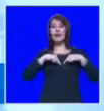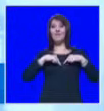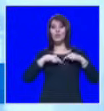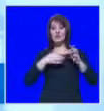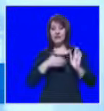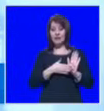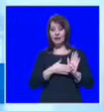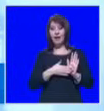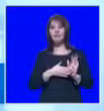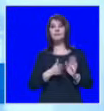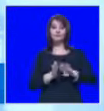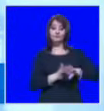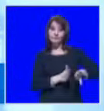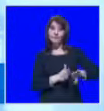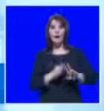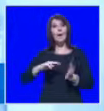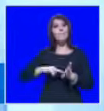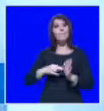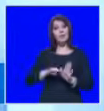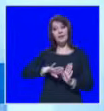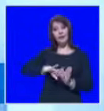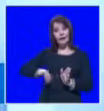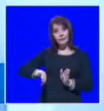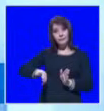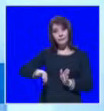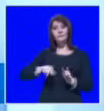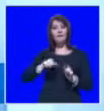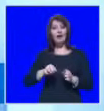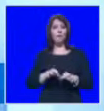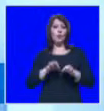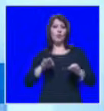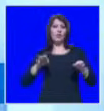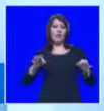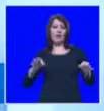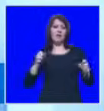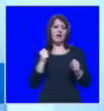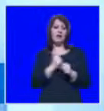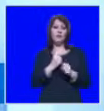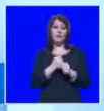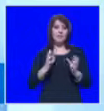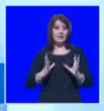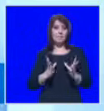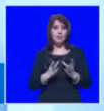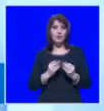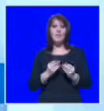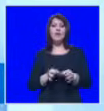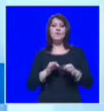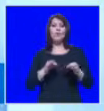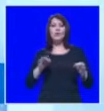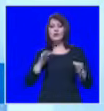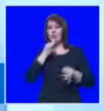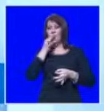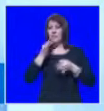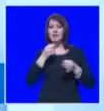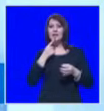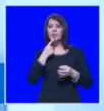е един дълъг процес, който ние започнахме сега и който, може би, е най-доброто обяснение защо тази сглобка